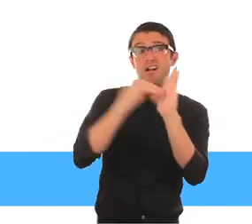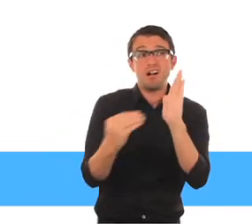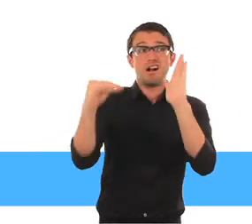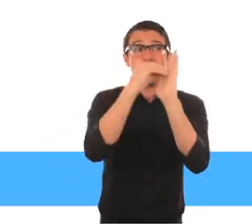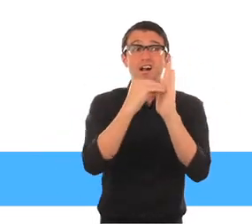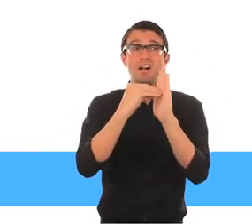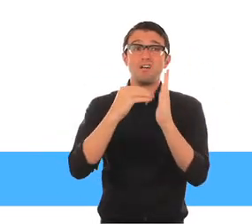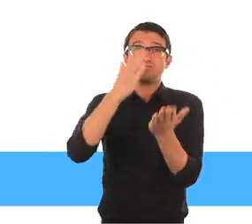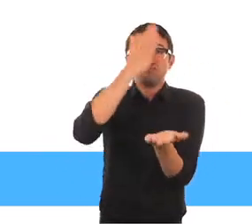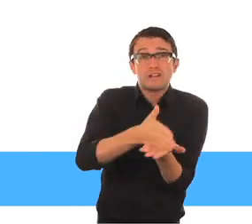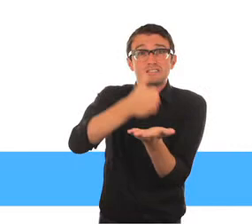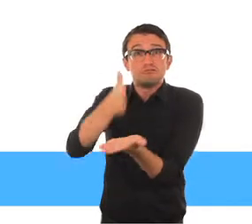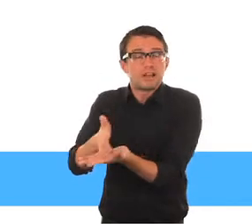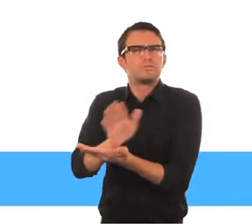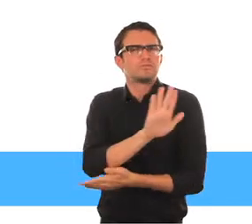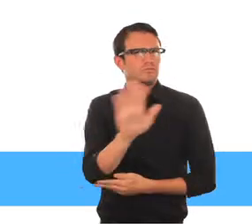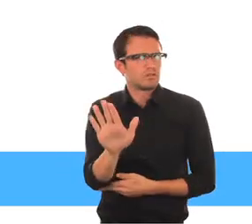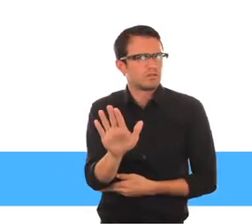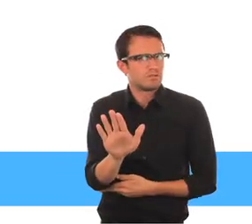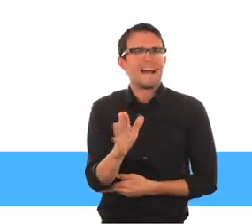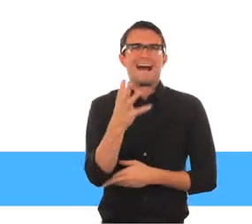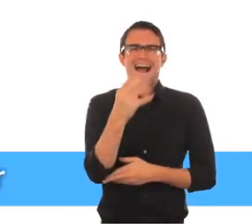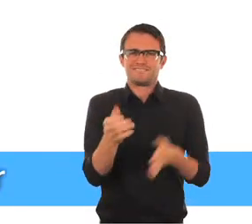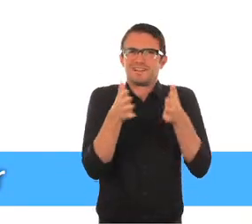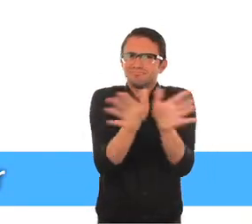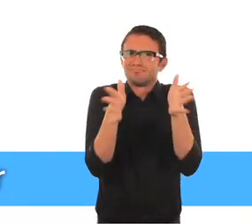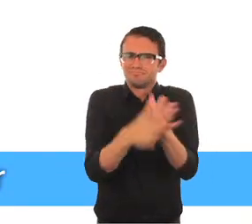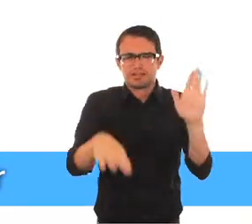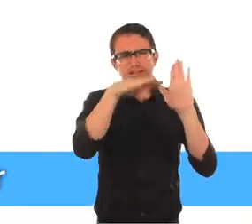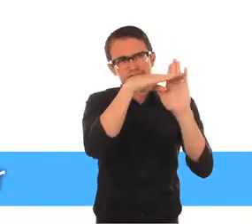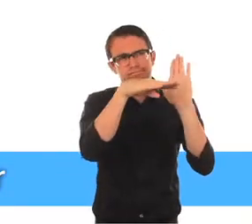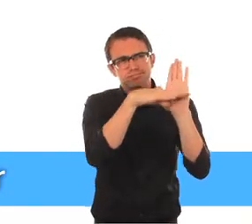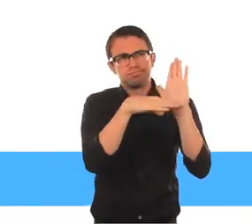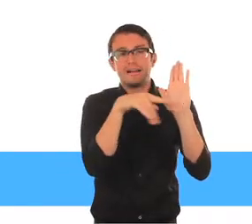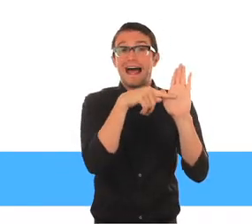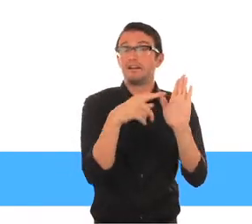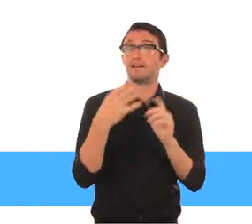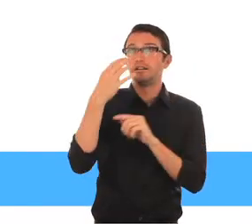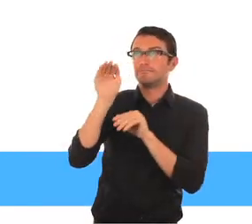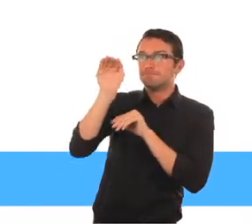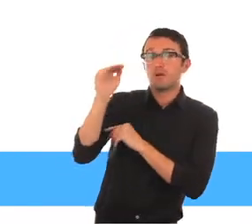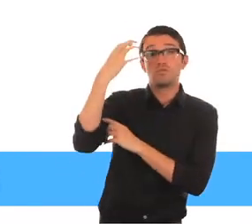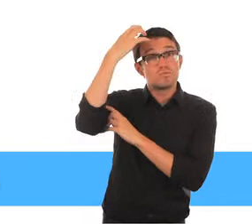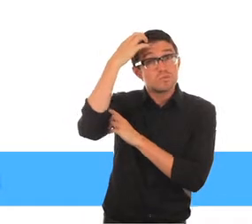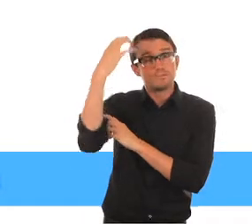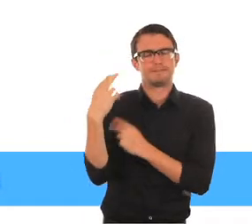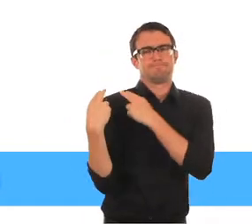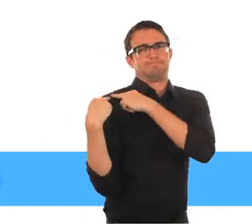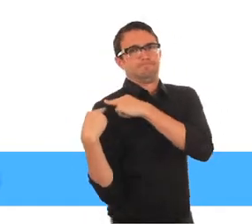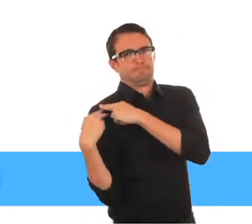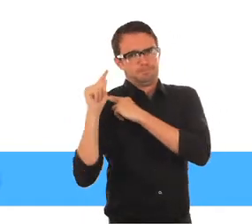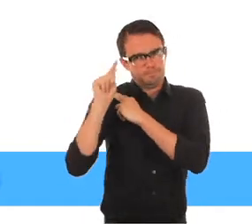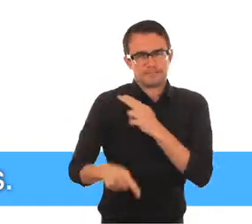Elle n'introduit pas de droits supplémentaires, mais elle impose des obligations supplémentaires au gouvernement pour qu'il prenne des mesures en vue d'éliminer les barrières qui empêchent